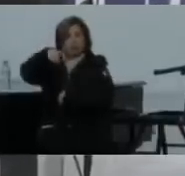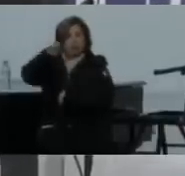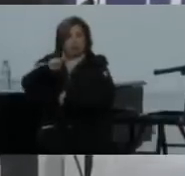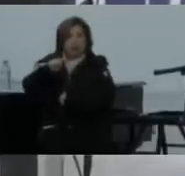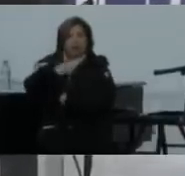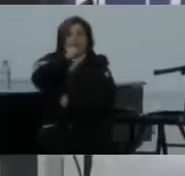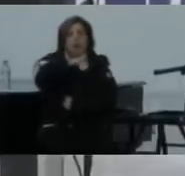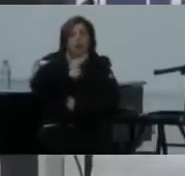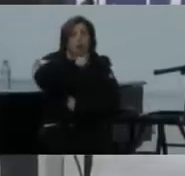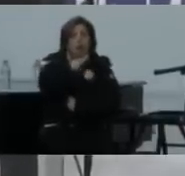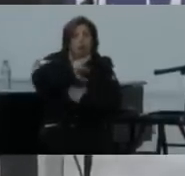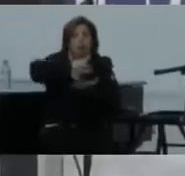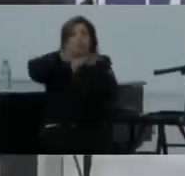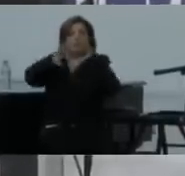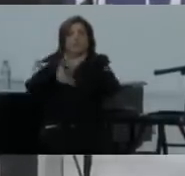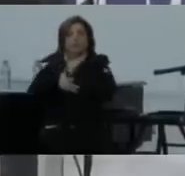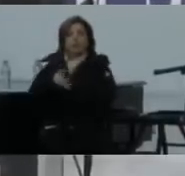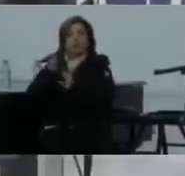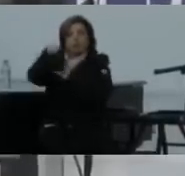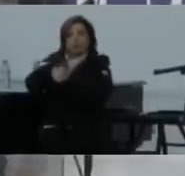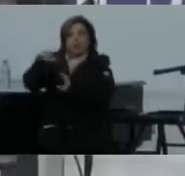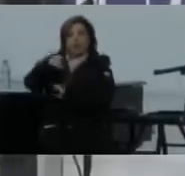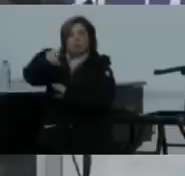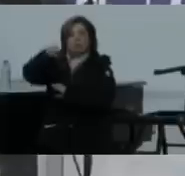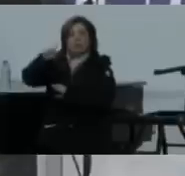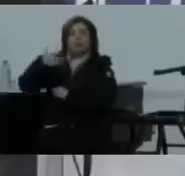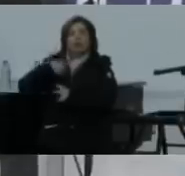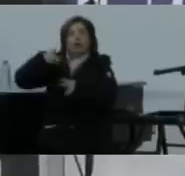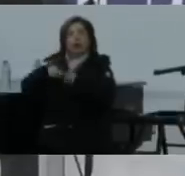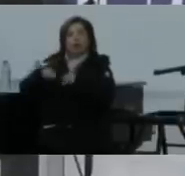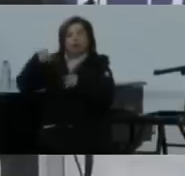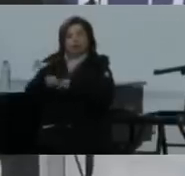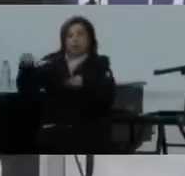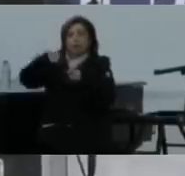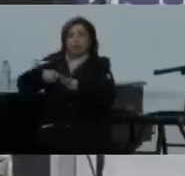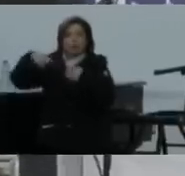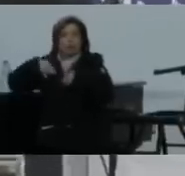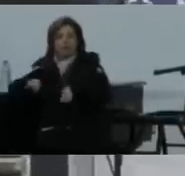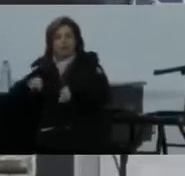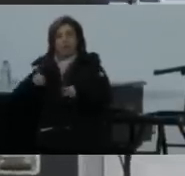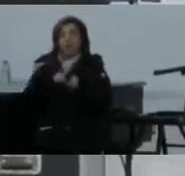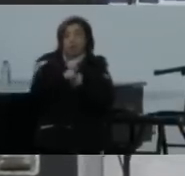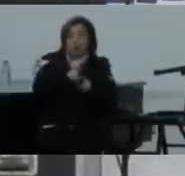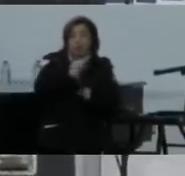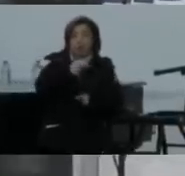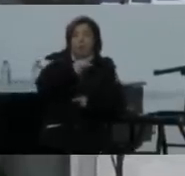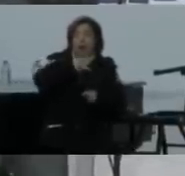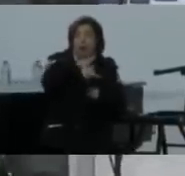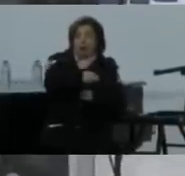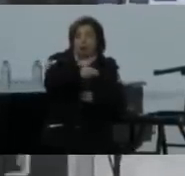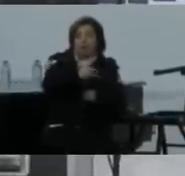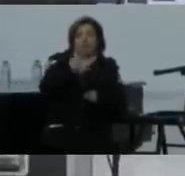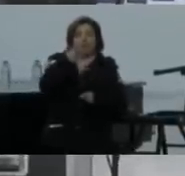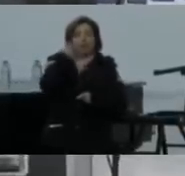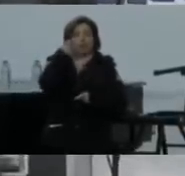i comuni sono azionisti e clienti, va male come azionista, aumentano le rette ai cittadini. E fanno questo in questo